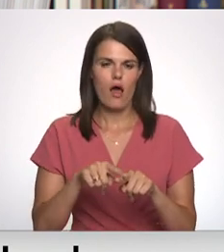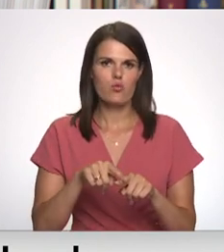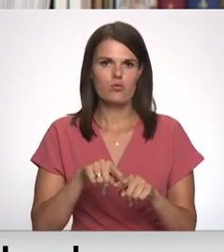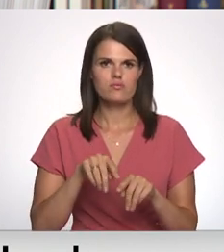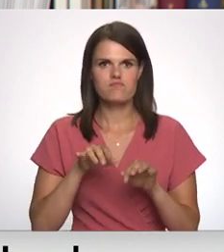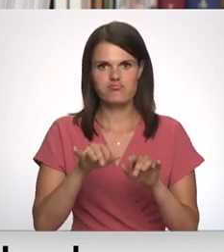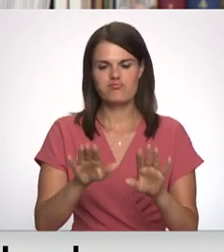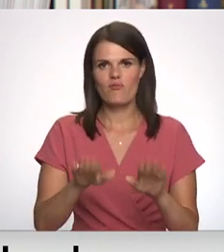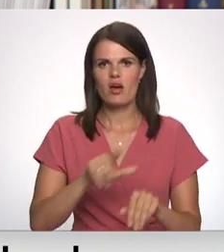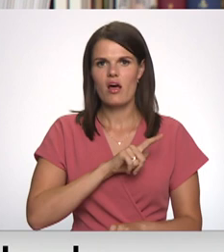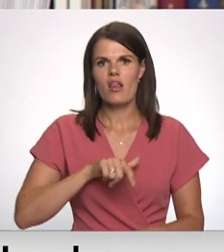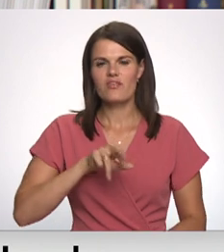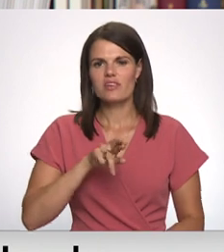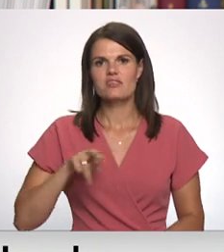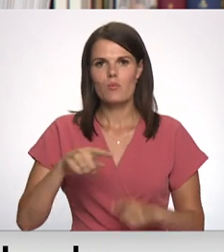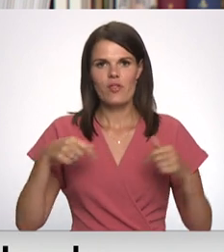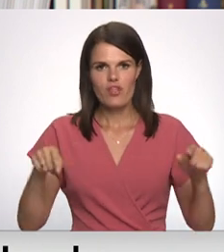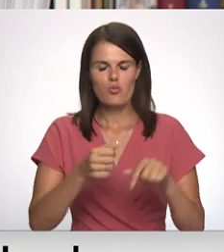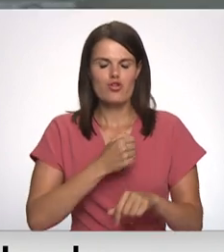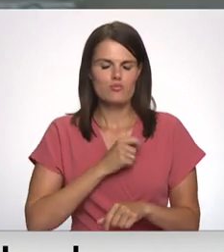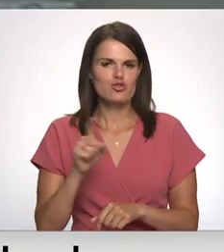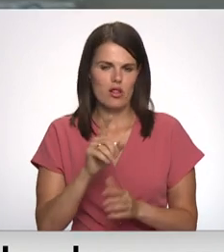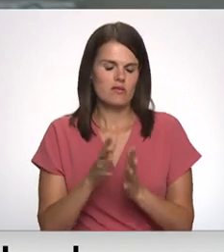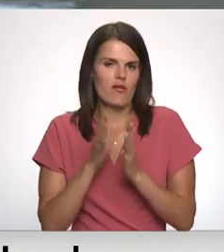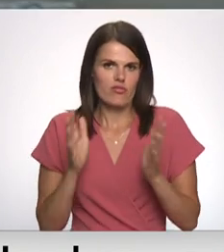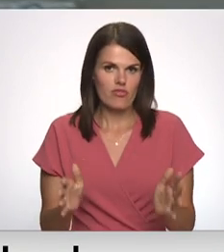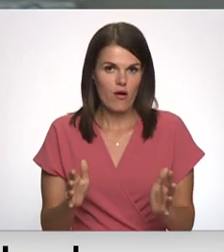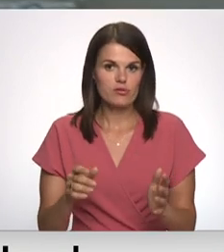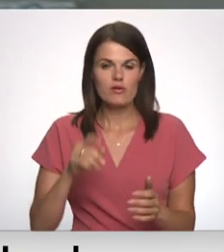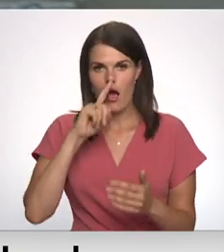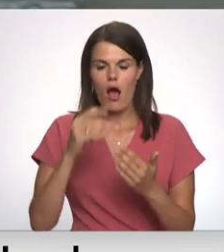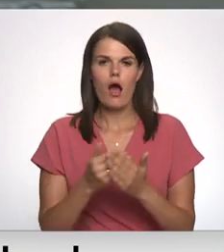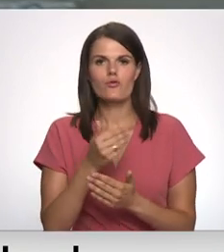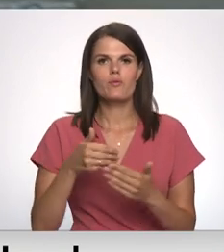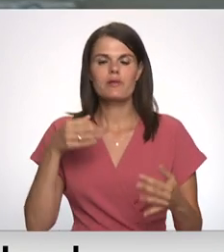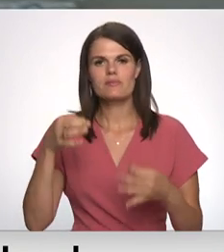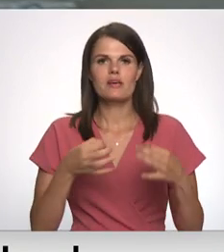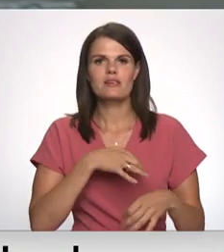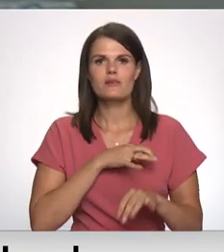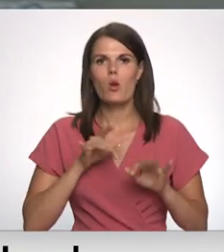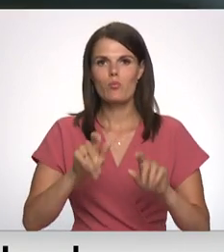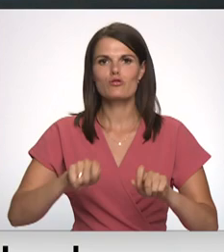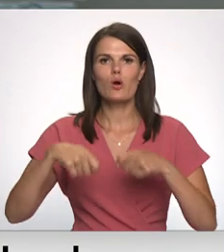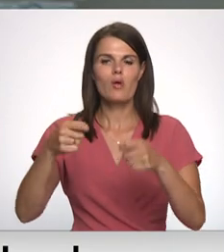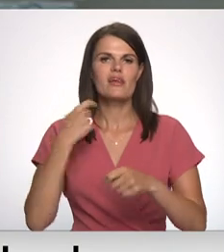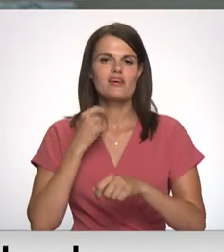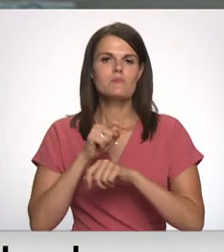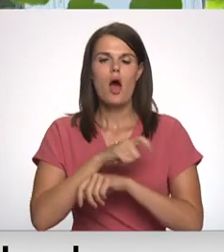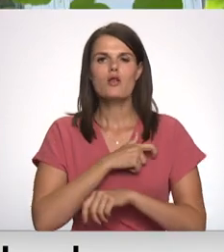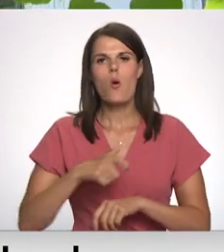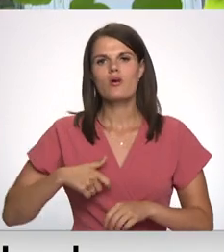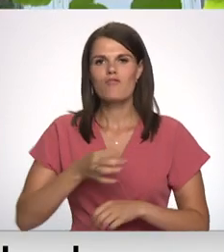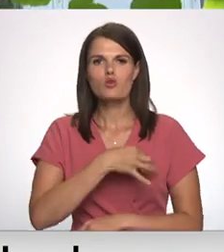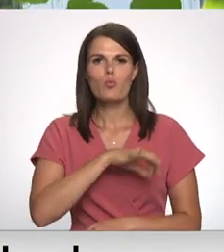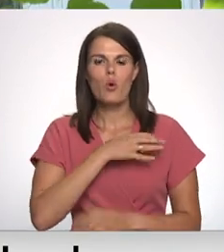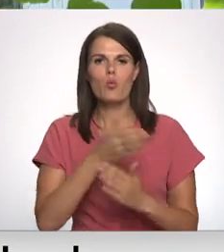izdarīt Latvijas Republikas teritorijā, ir diemžēl ļoti daudz. Atjaunotais pirmstiesas krimināla process nodots Rīgas pārdāgavas prokuratūrai,